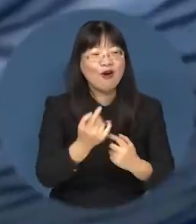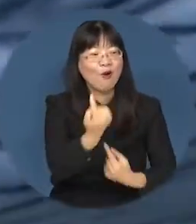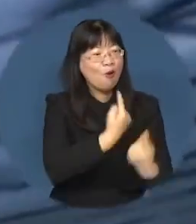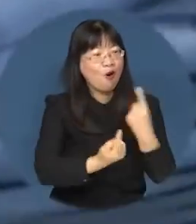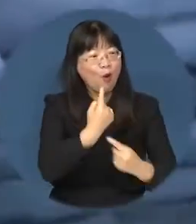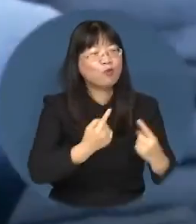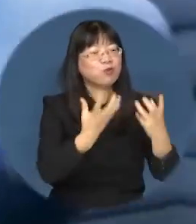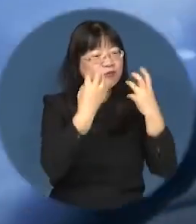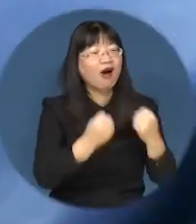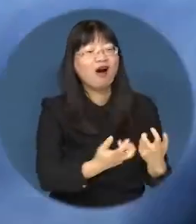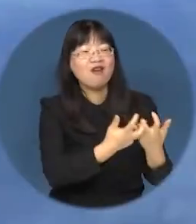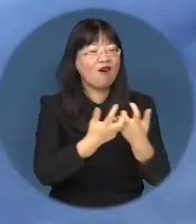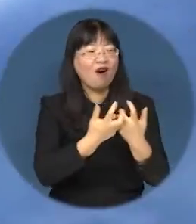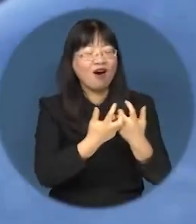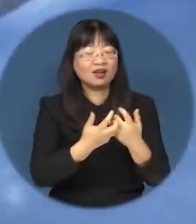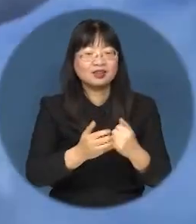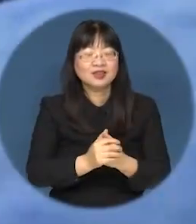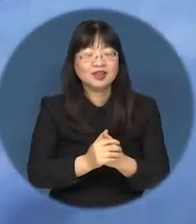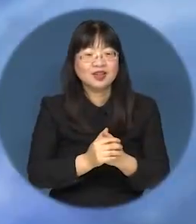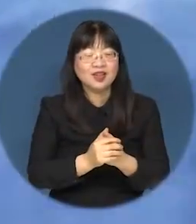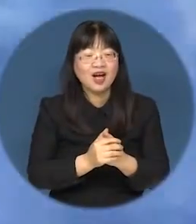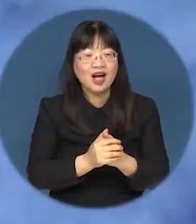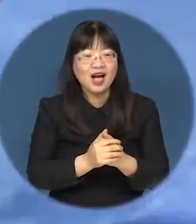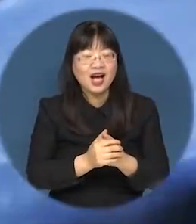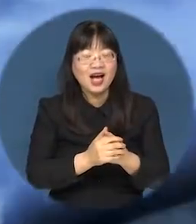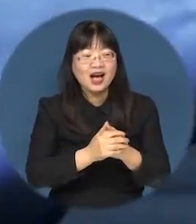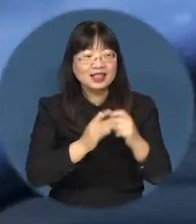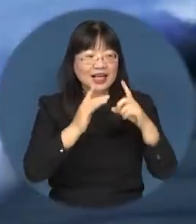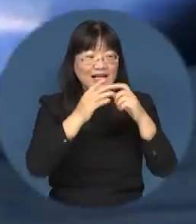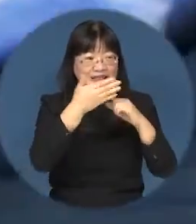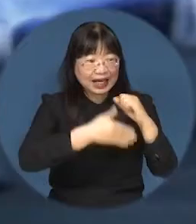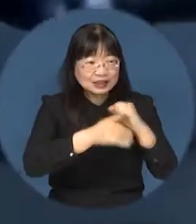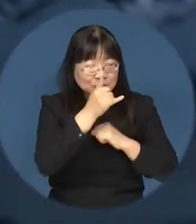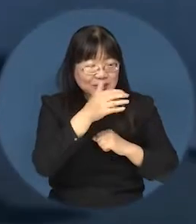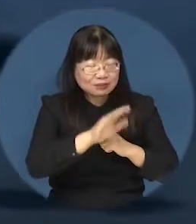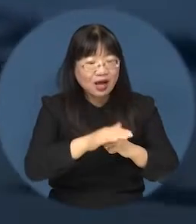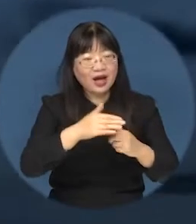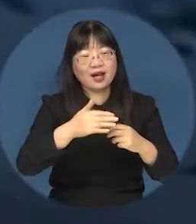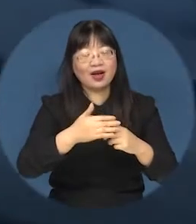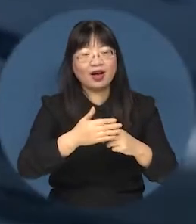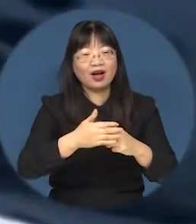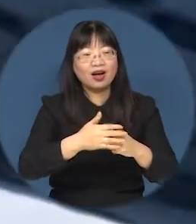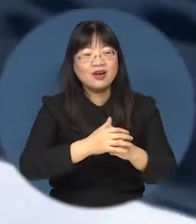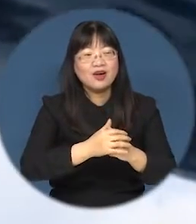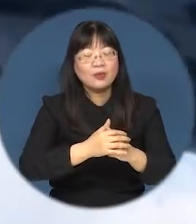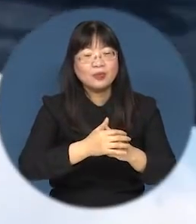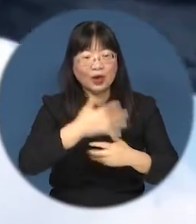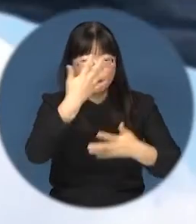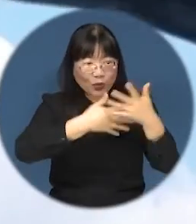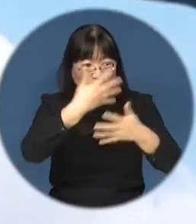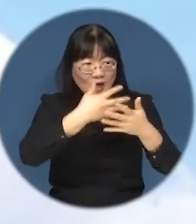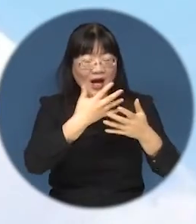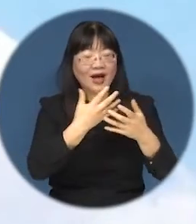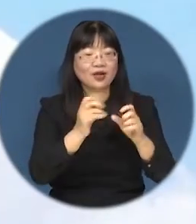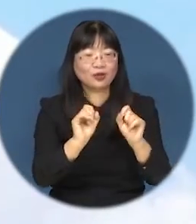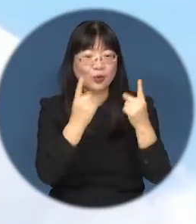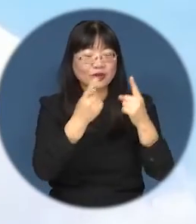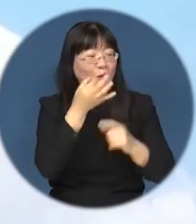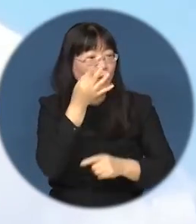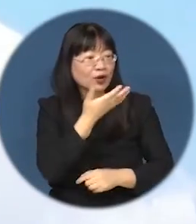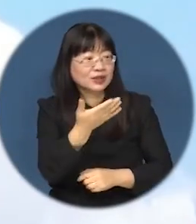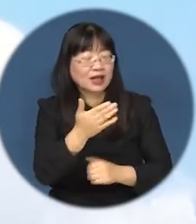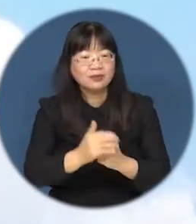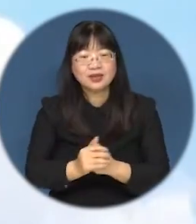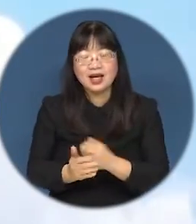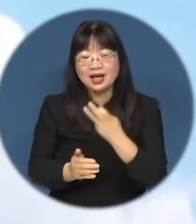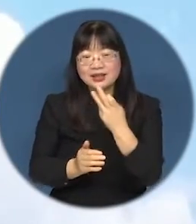더욱이 사진보다도 예. 동영상을 같이 틀었기 때문에 그 고래하고 그래서 한 14m짜리